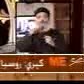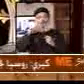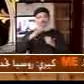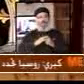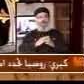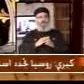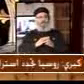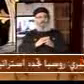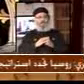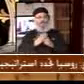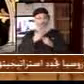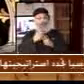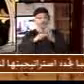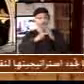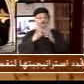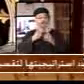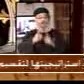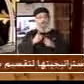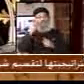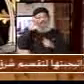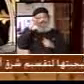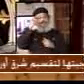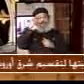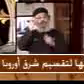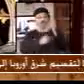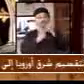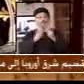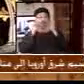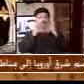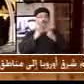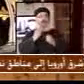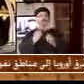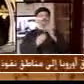رغم انهم اختبروا قوة المسيح في معجزات اخرى.